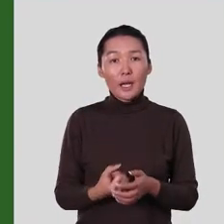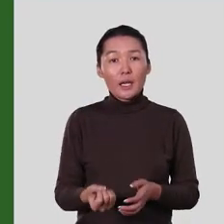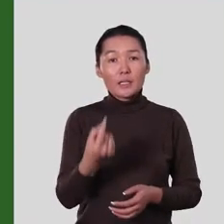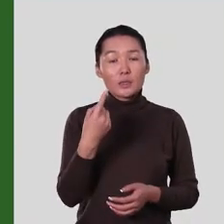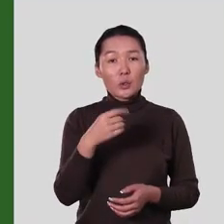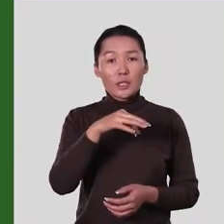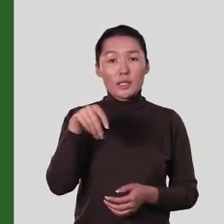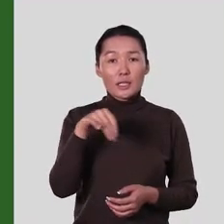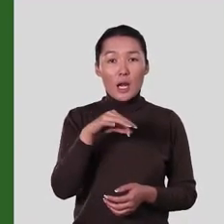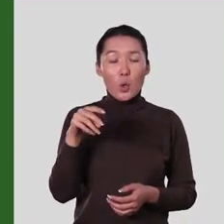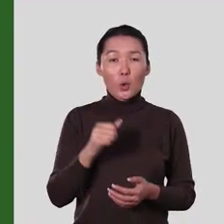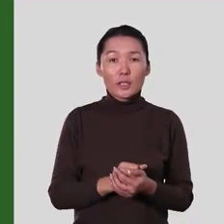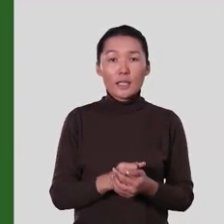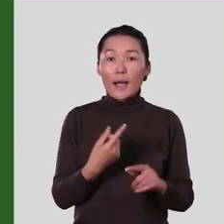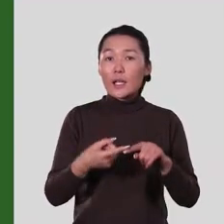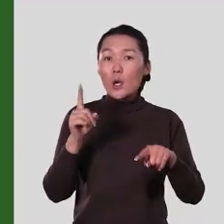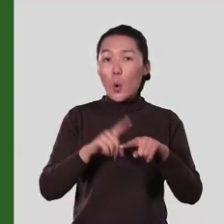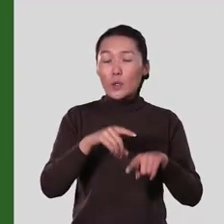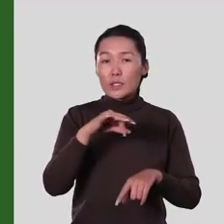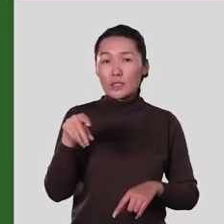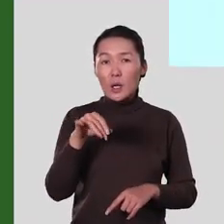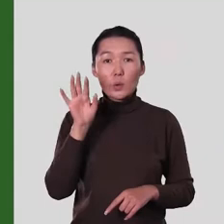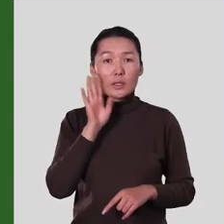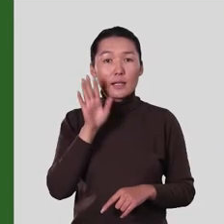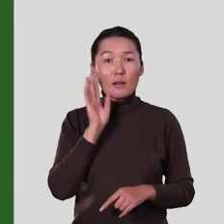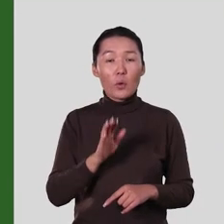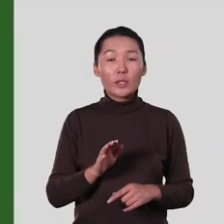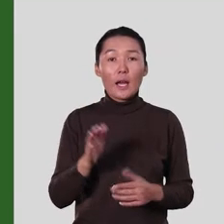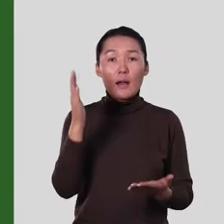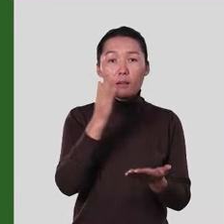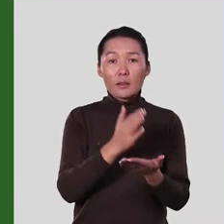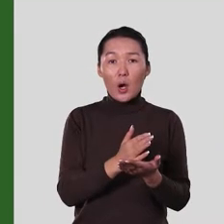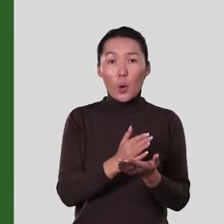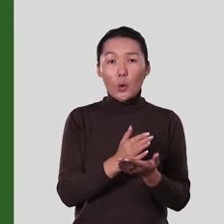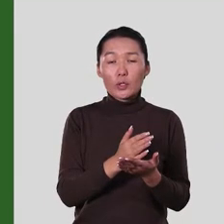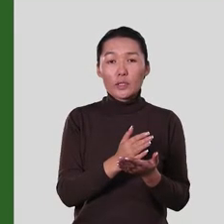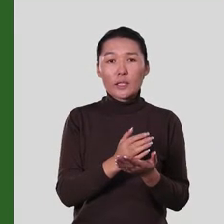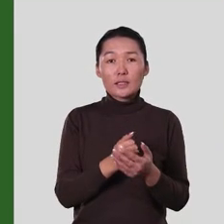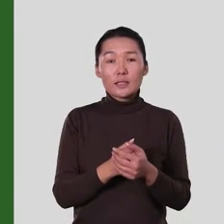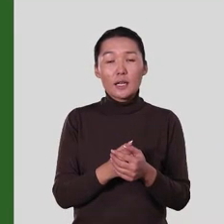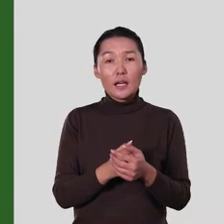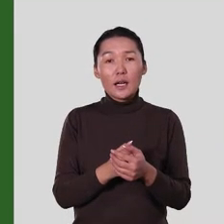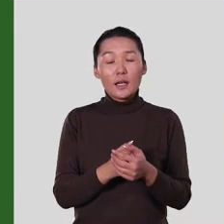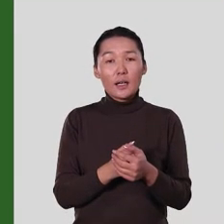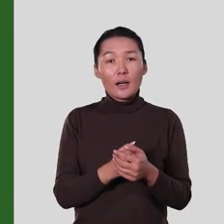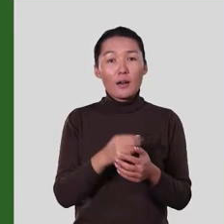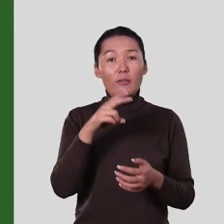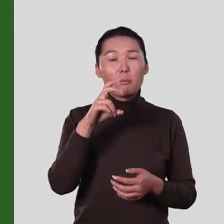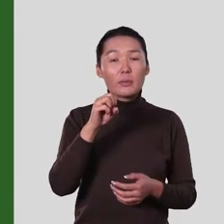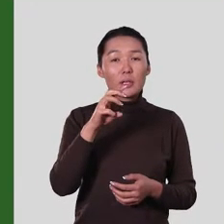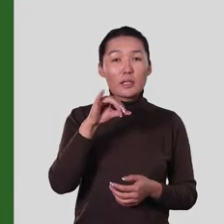Источники соленых и очень соленых вод находятся в солегипсоносных